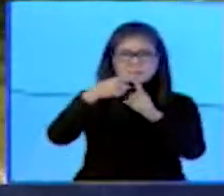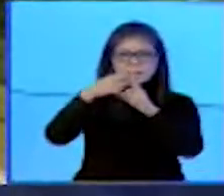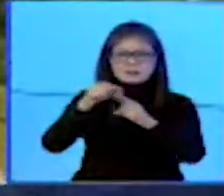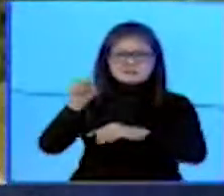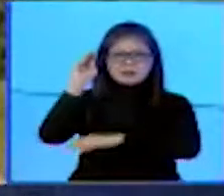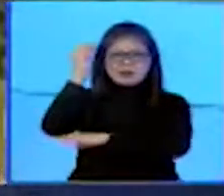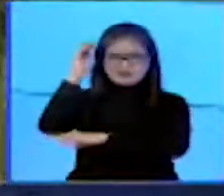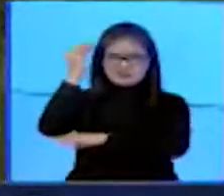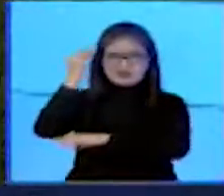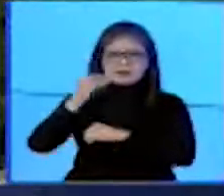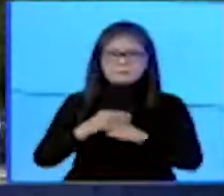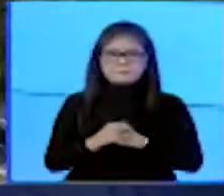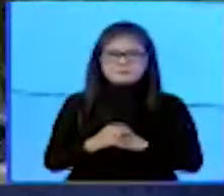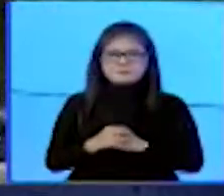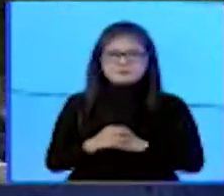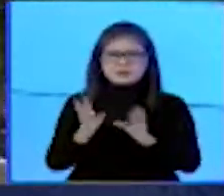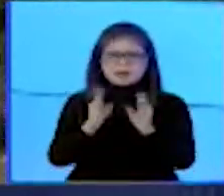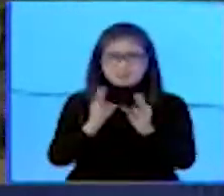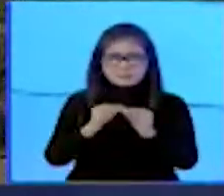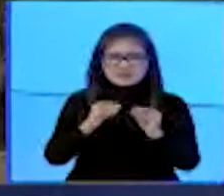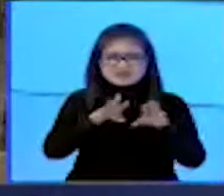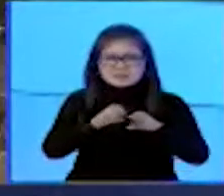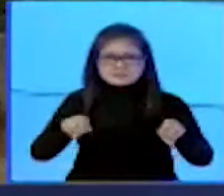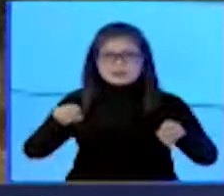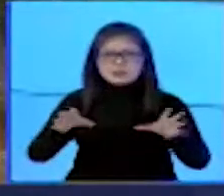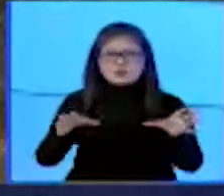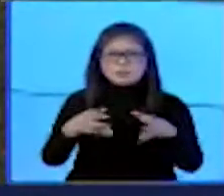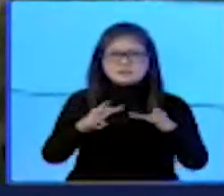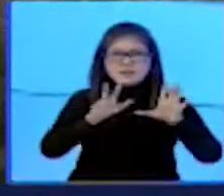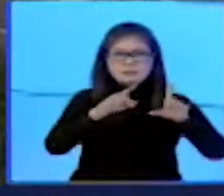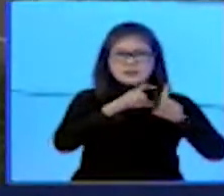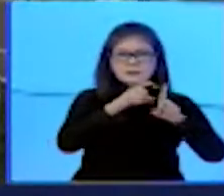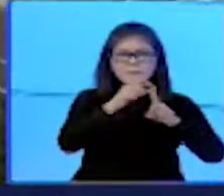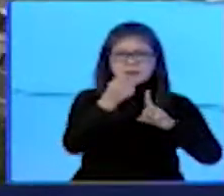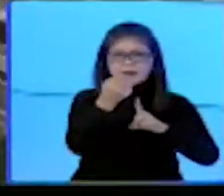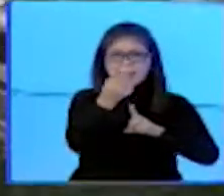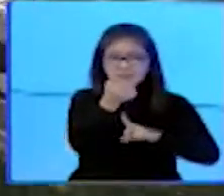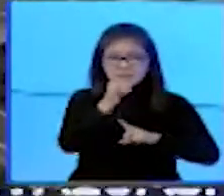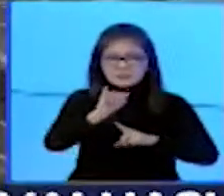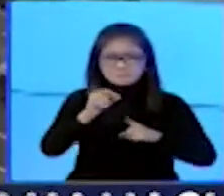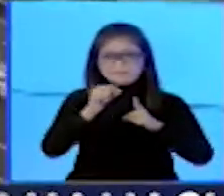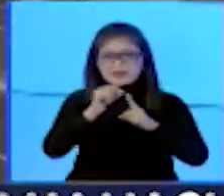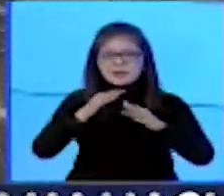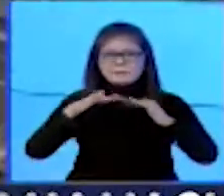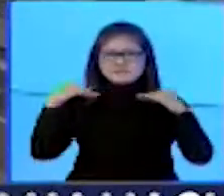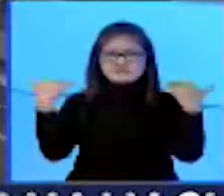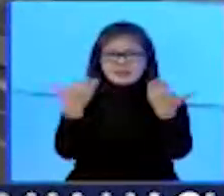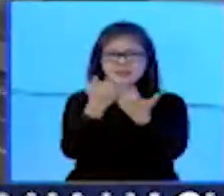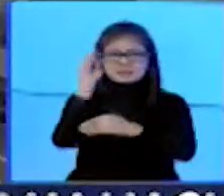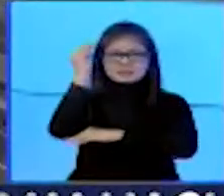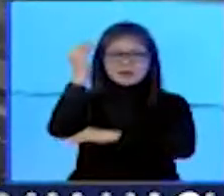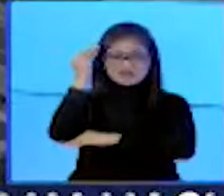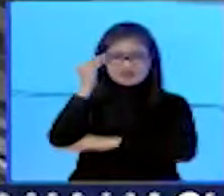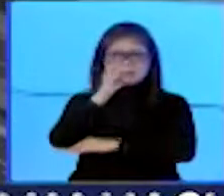Saat rapat kerja dengan Komisi 8 DPR RI di Kompleks Parlemen Senayan Jakarta Kamis siang, Doni mengatakan pemberlakuan sistem ganjil